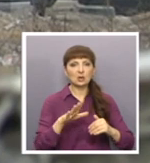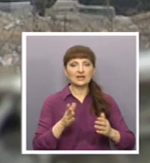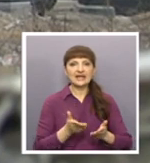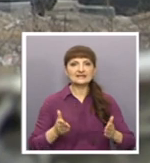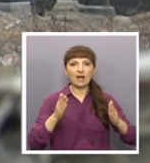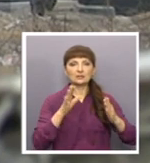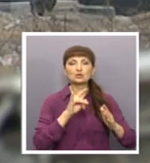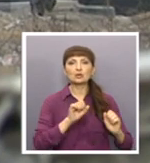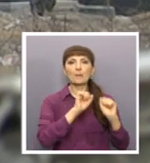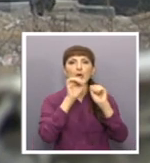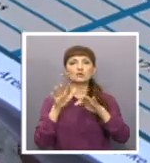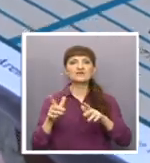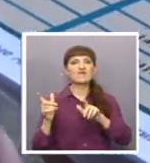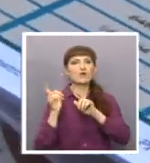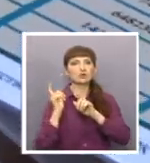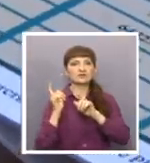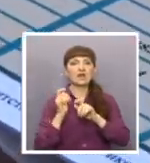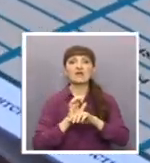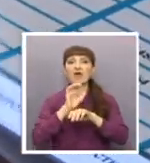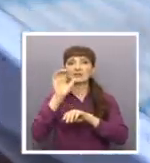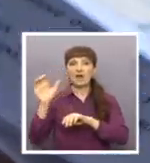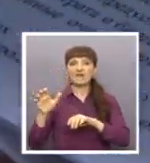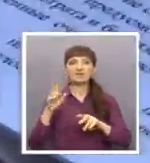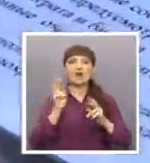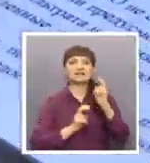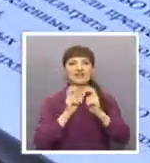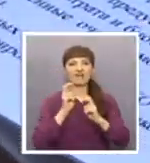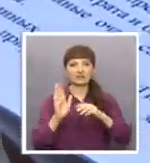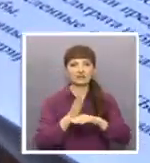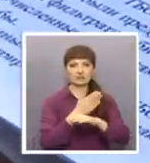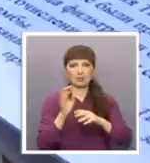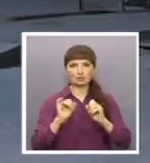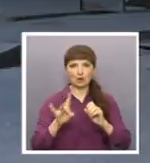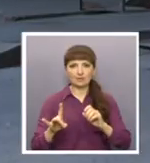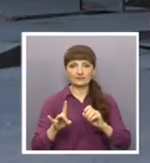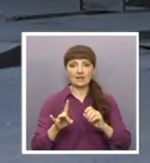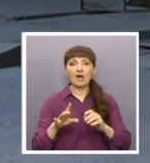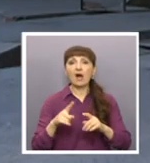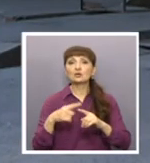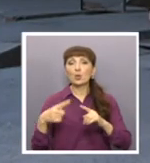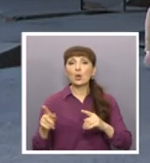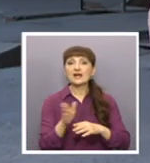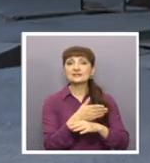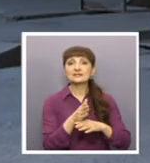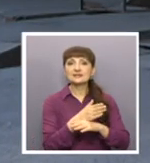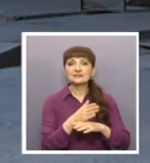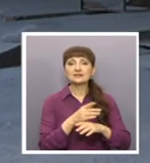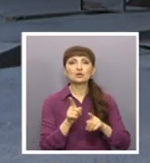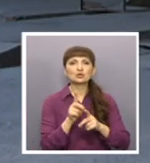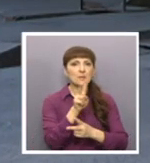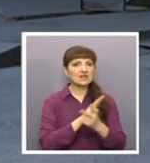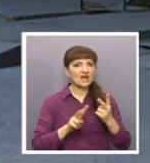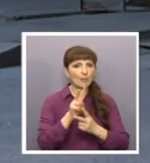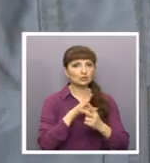эстакадах мусор погрузят в большегрузные машины и отправят на мусоросортировочный завод. Между тем, альтернативный метод сортировки и вторичной